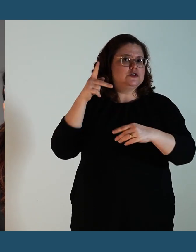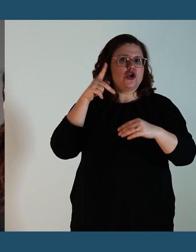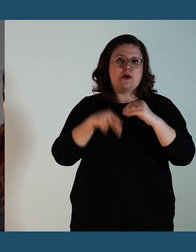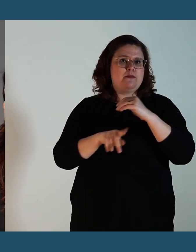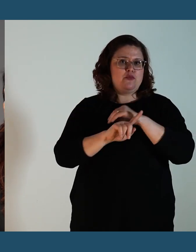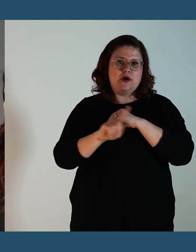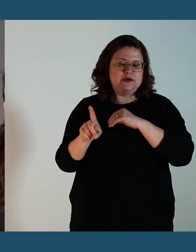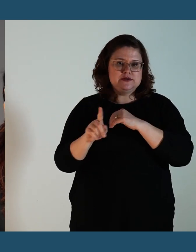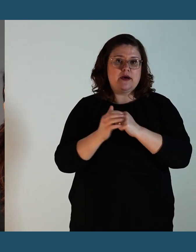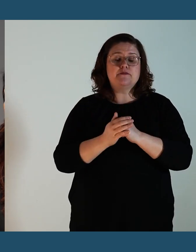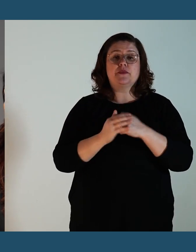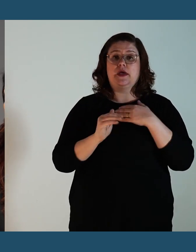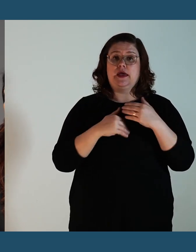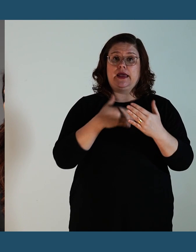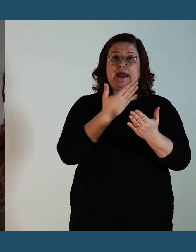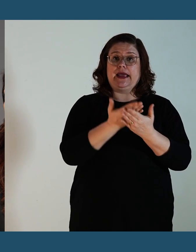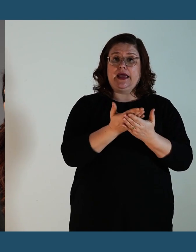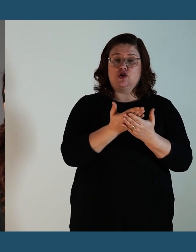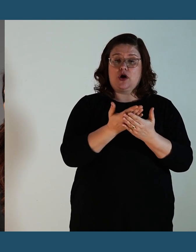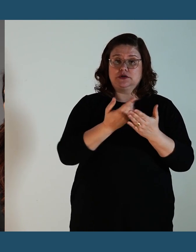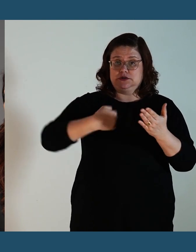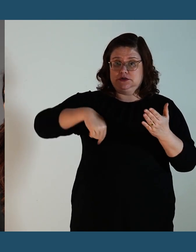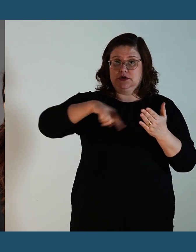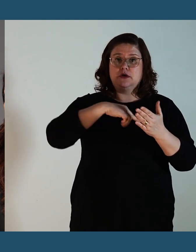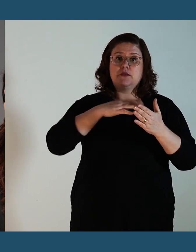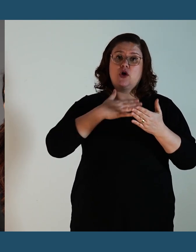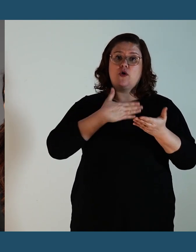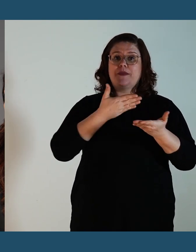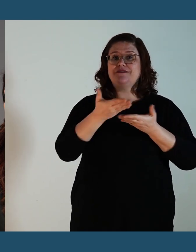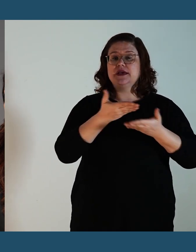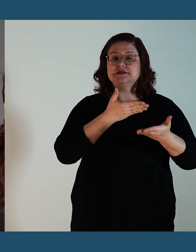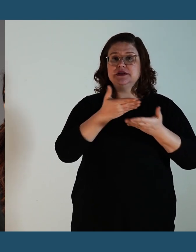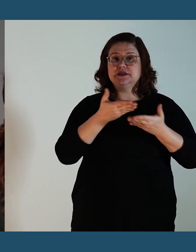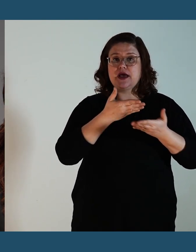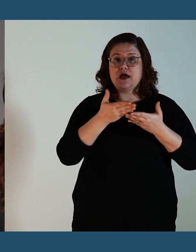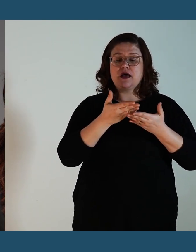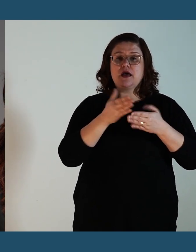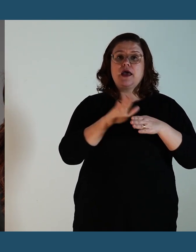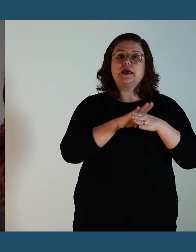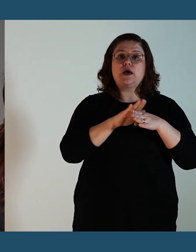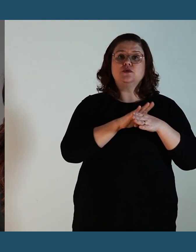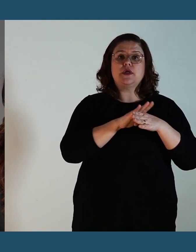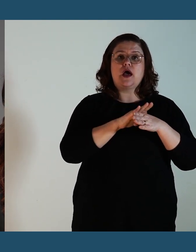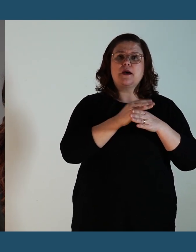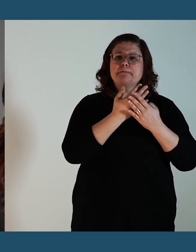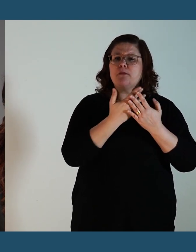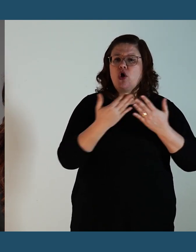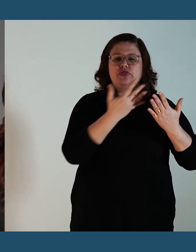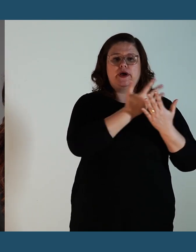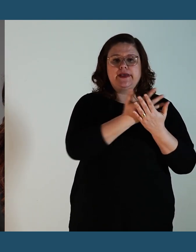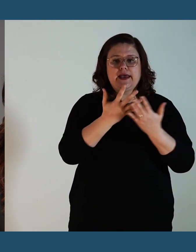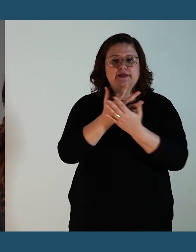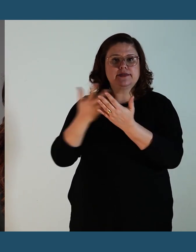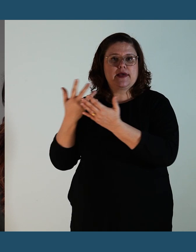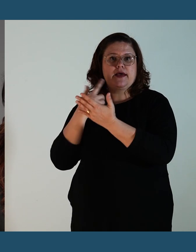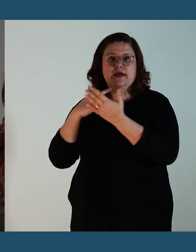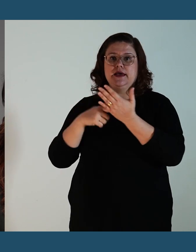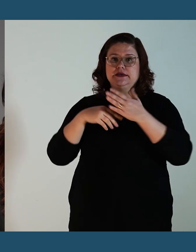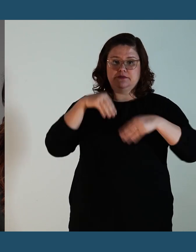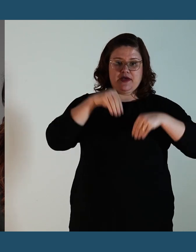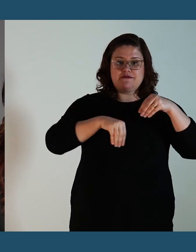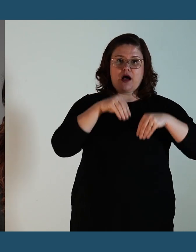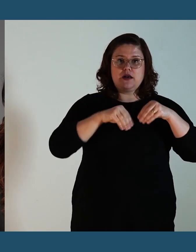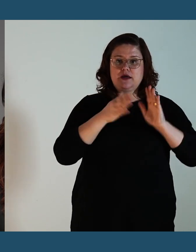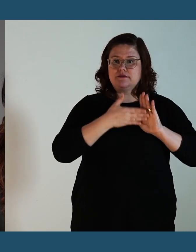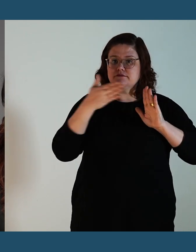takia on niin kuin ehdokkaillekin tärkeää, että se oma viestintä on monikielistä se viestintä. Kerrotaan vaaleissa, mistä äänestää,